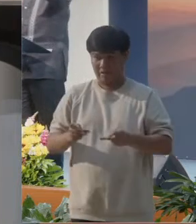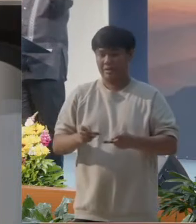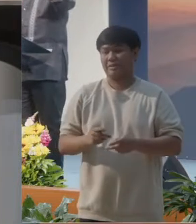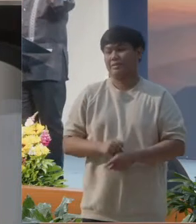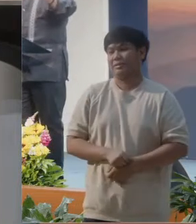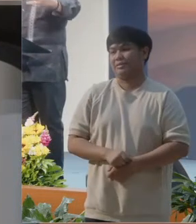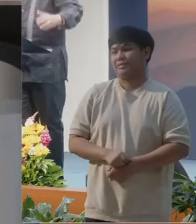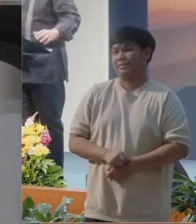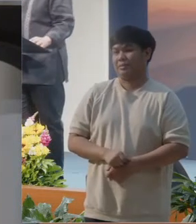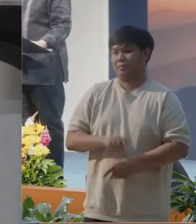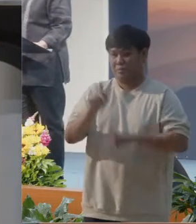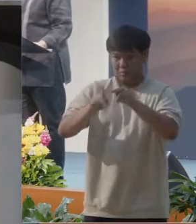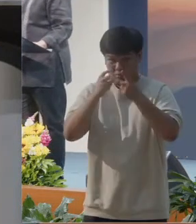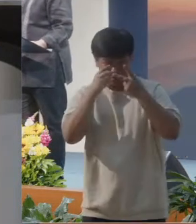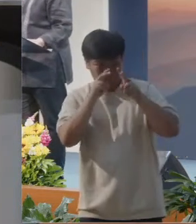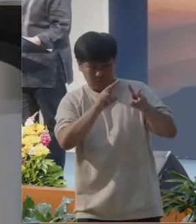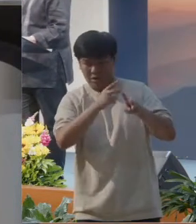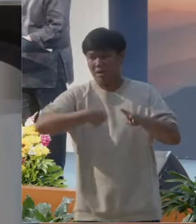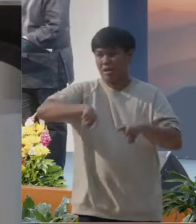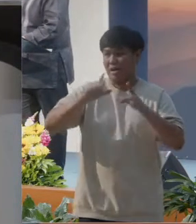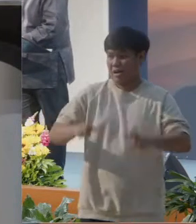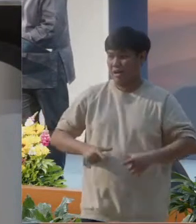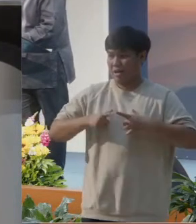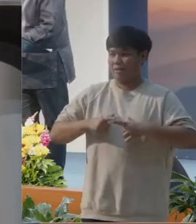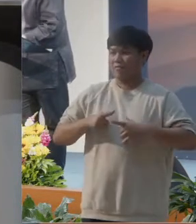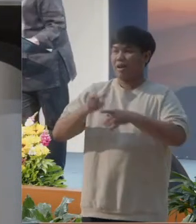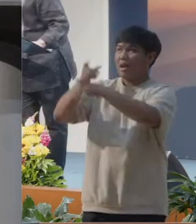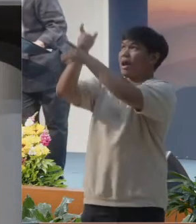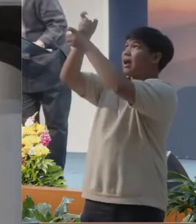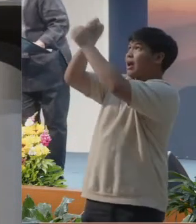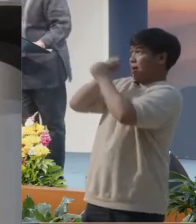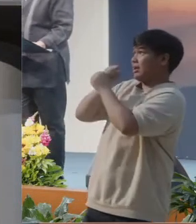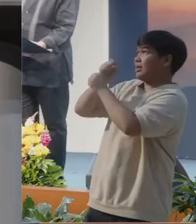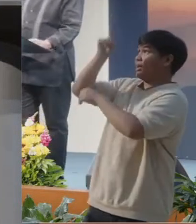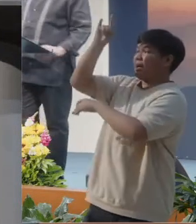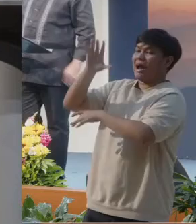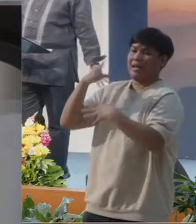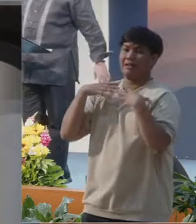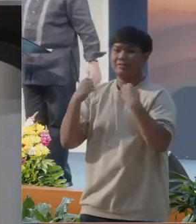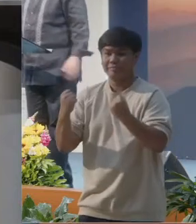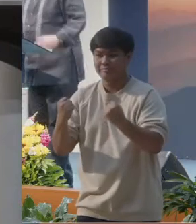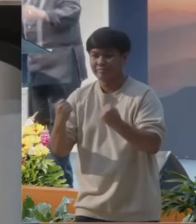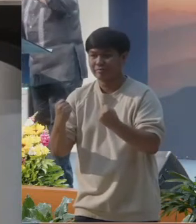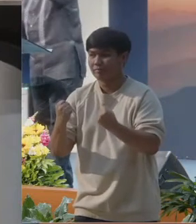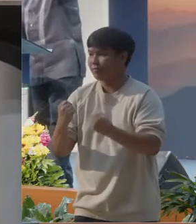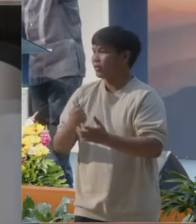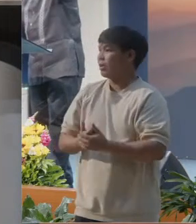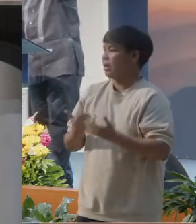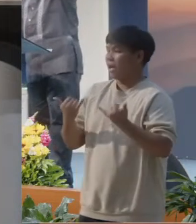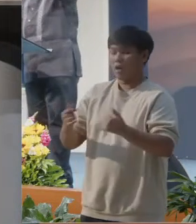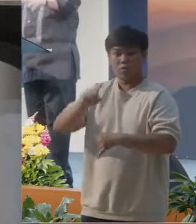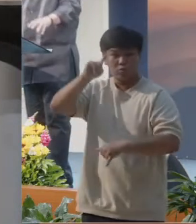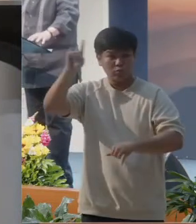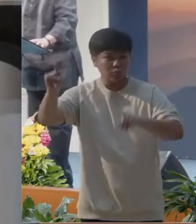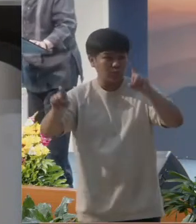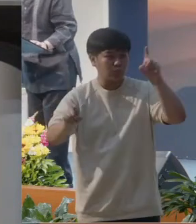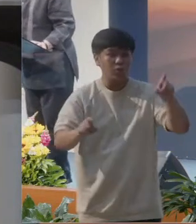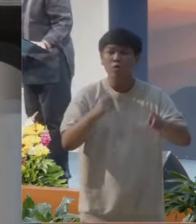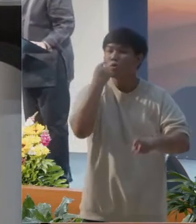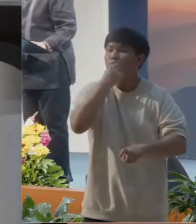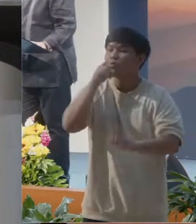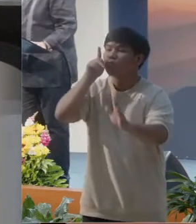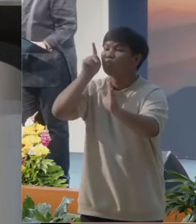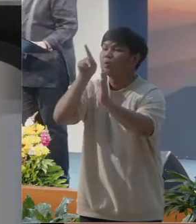Diyos? Nakikita po ba natin sa ating buhay? Tanong ko po sa inyo, sino po ba ang pumatay sa